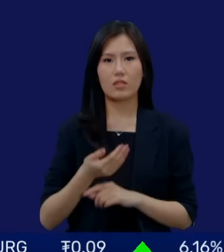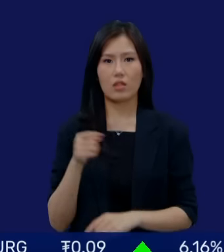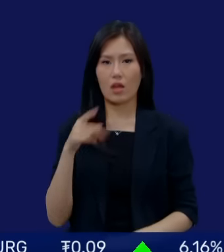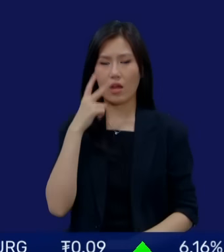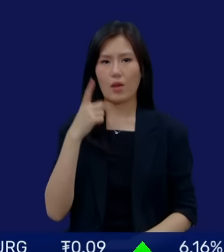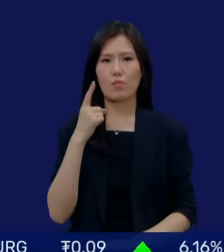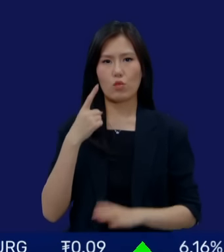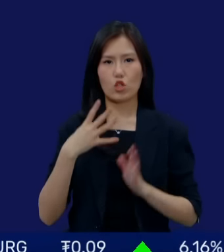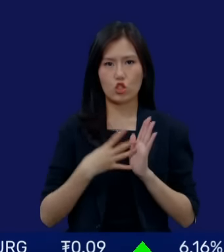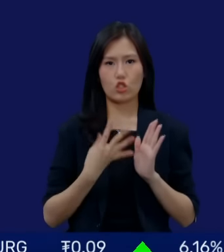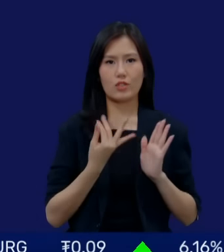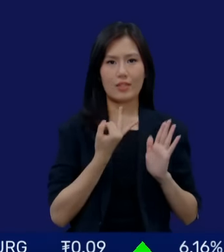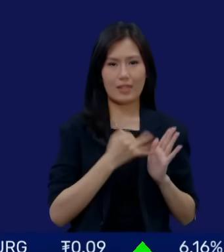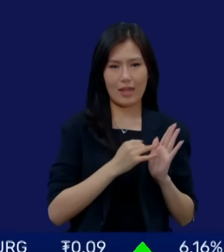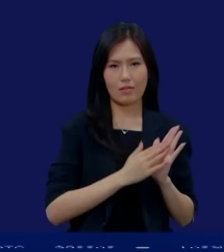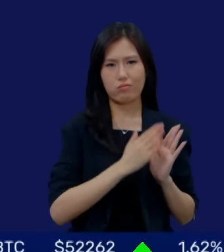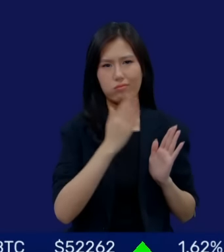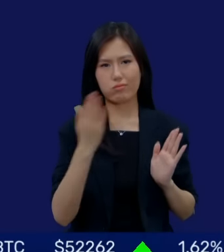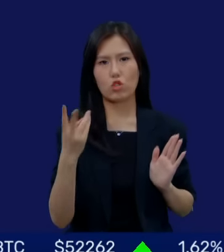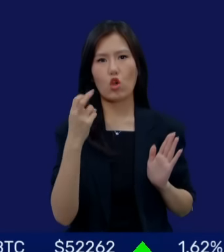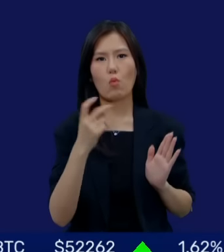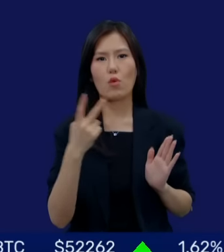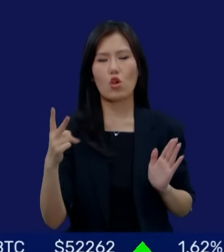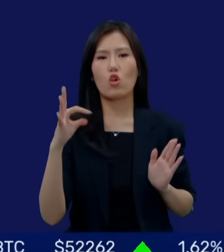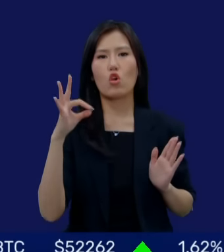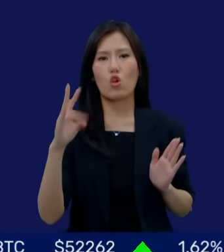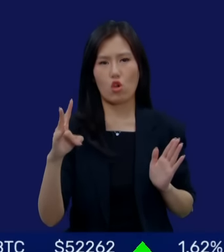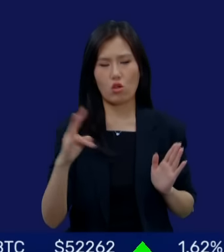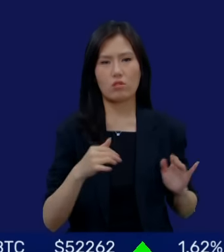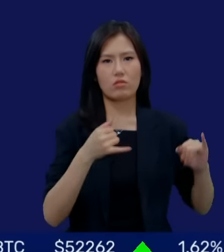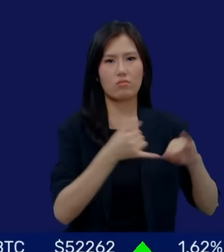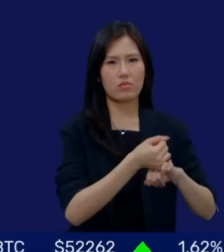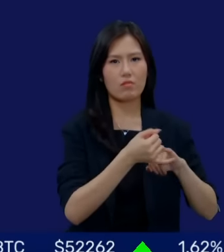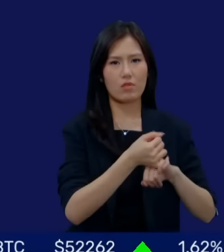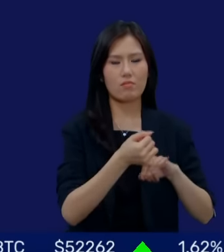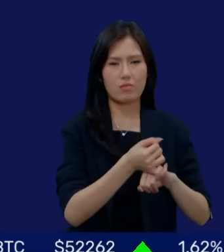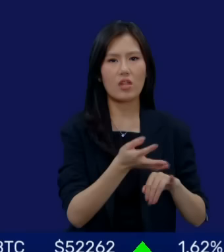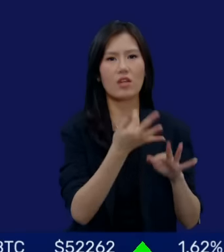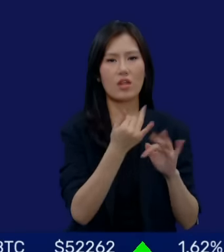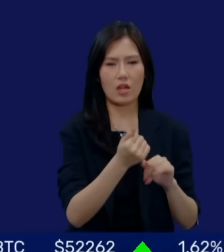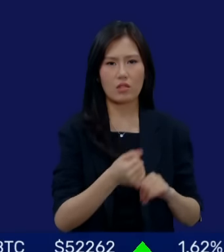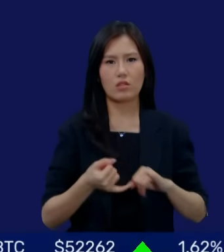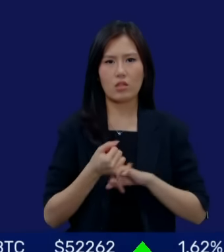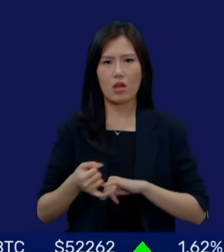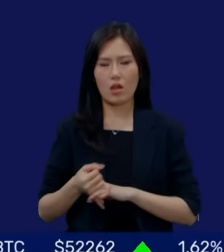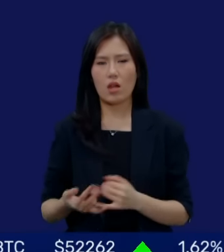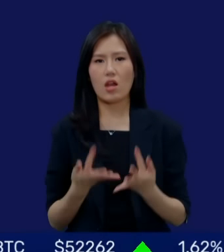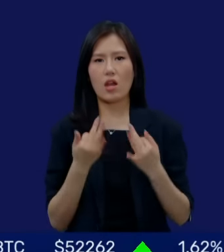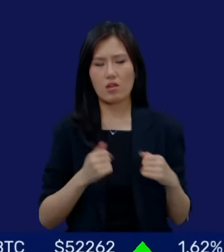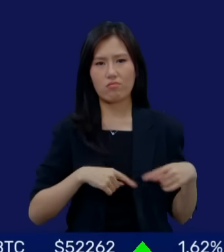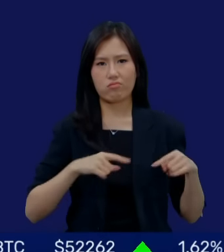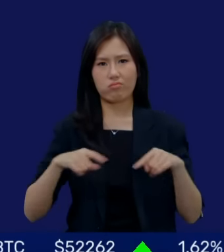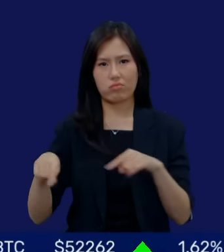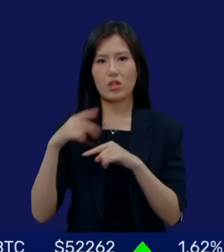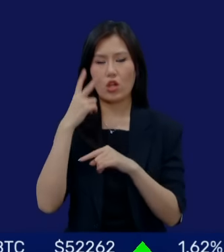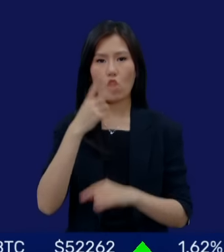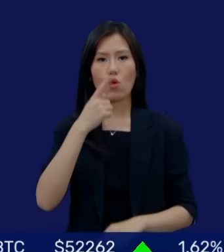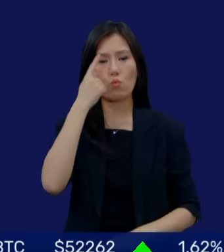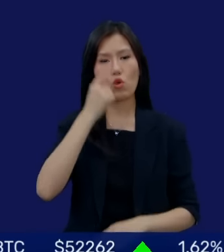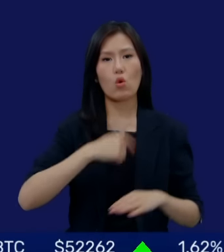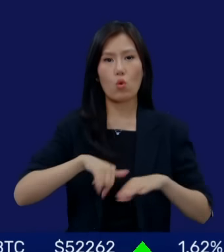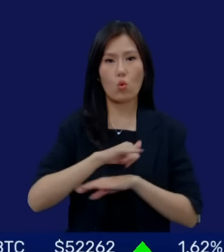1970-аас 2022 он хүртэлх хугацааны гэрлэлт болон за гэрлэлт цуслалтын түвшнийг харьцуулан харуулж байгаа юм. За манай улсын хувьд